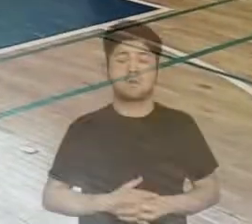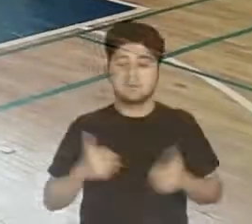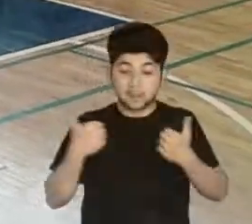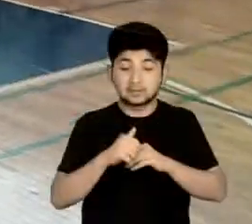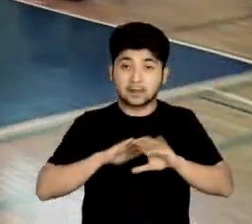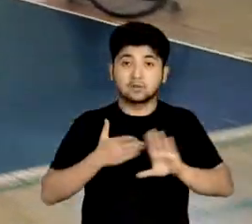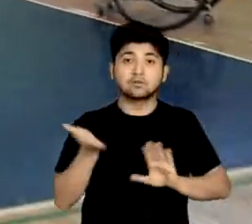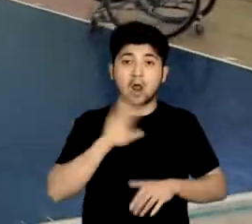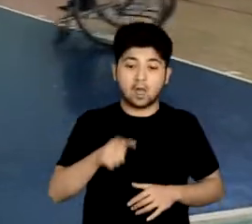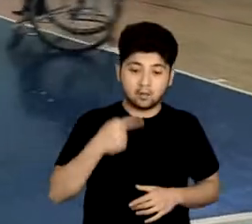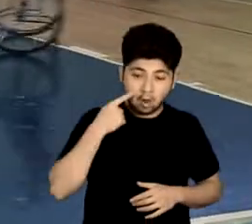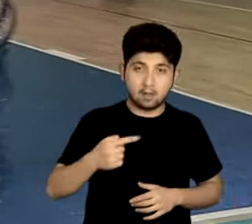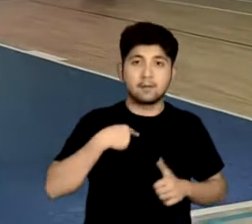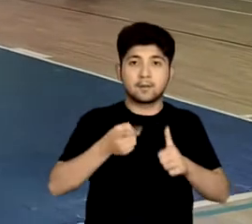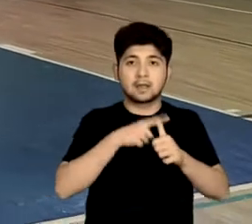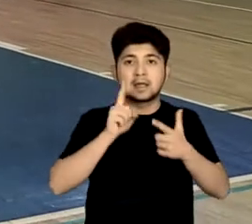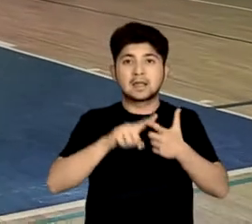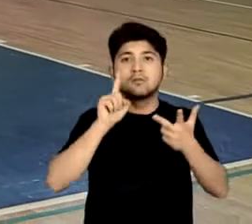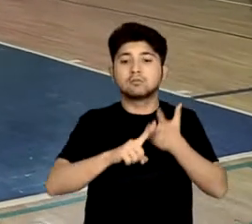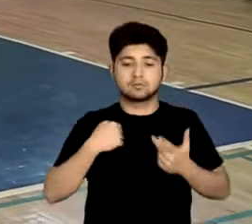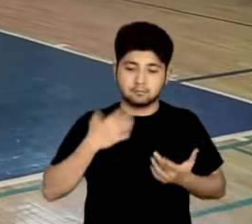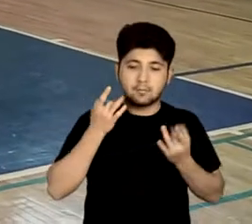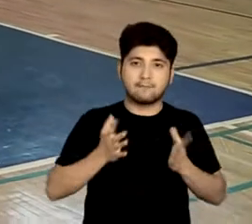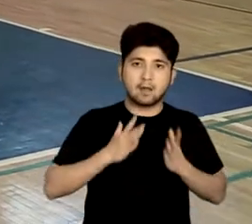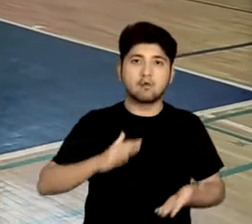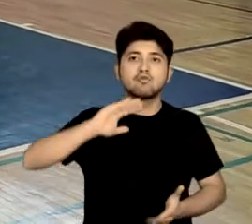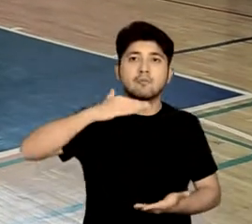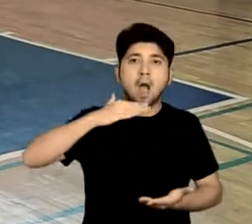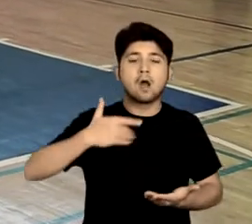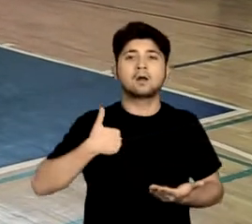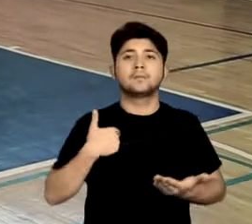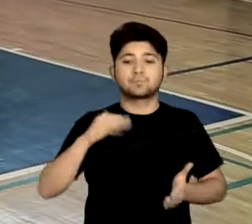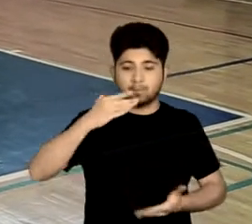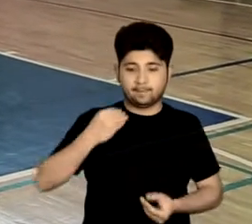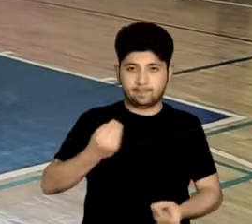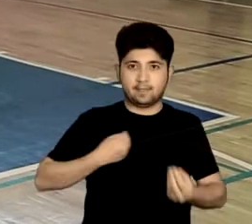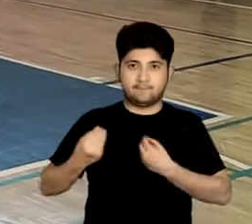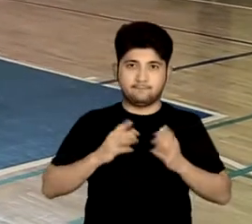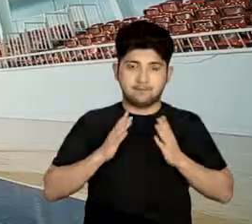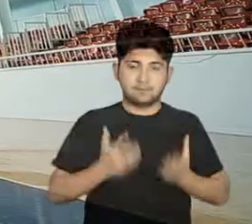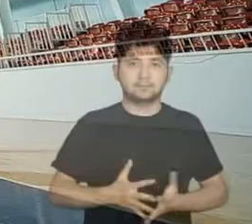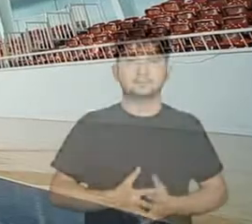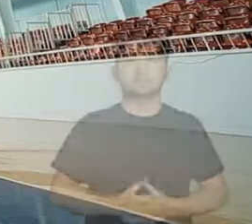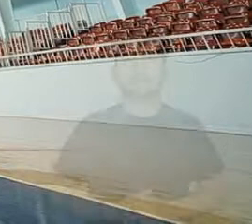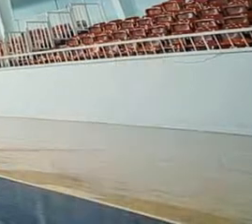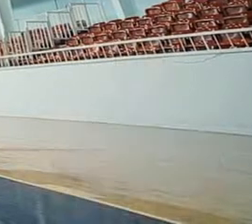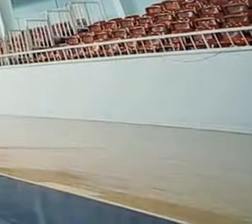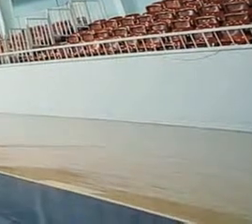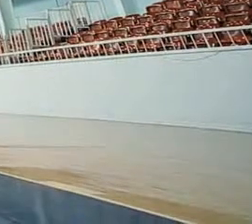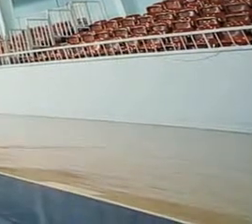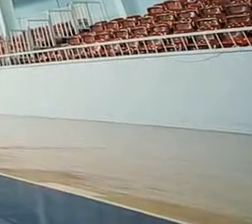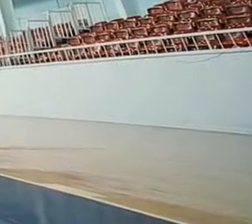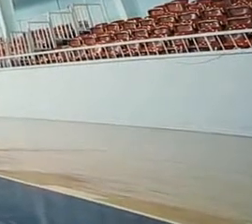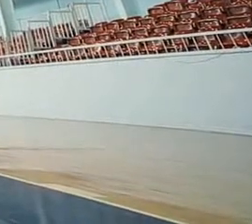Maç bitti. Artık hani birinci, ikinci, üçüncüler belli. Kupalar, maç kupalar verilecek artık.